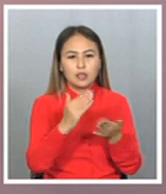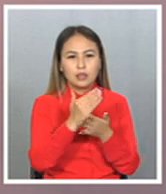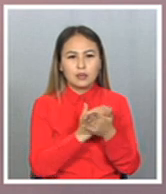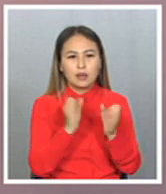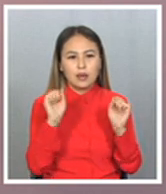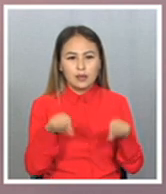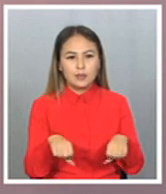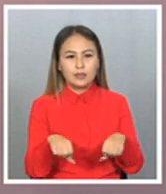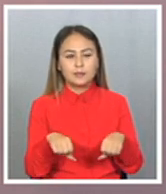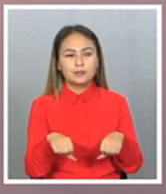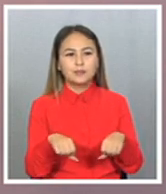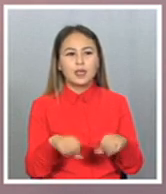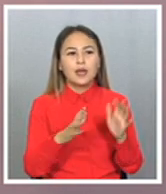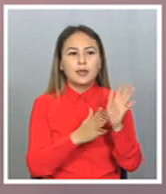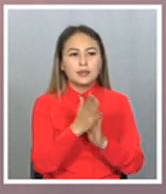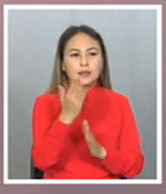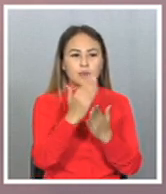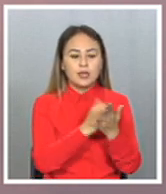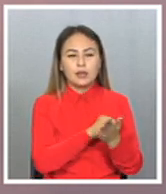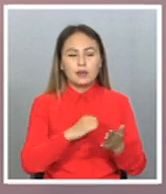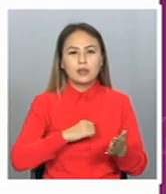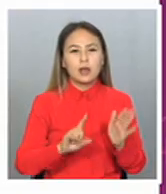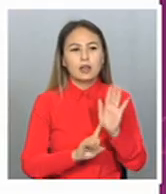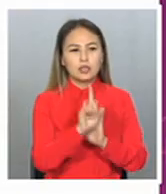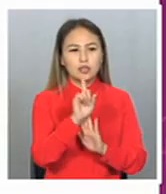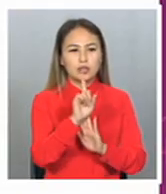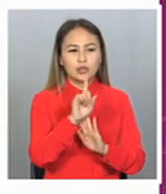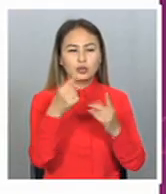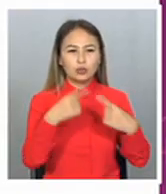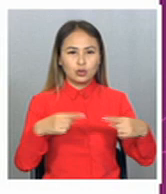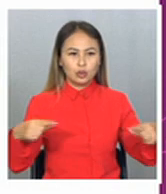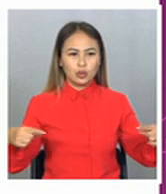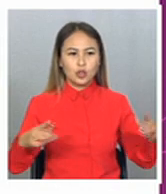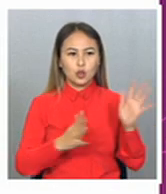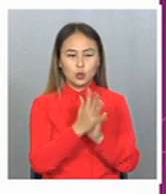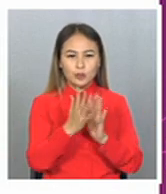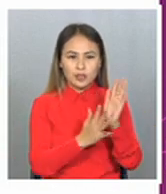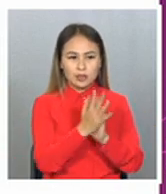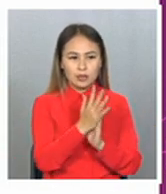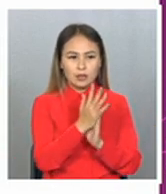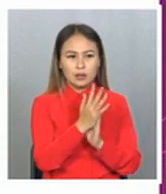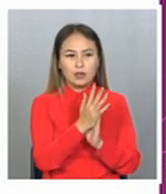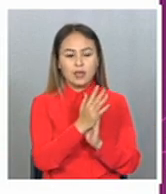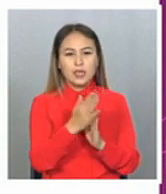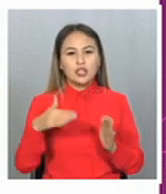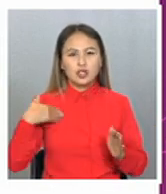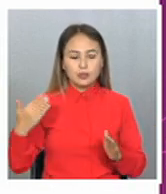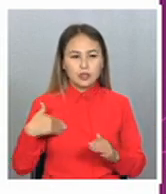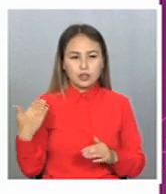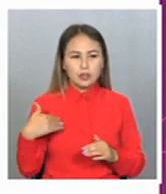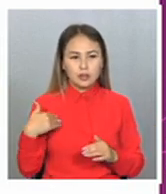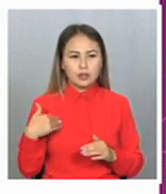аламыз. Тізбектің ең алғашқы сатысына түрлі шөптер, жеміс